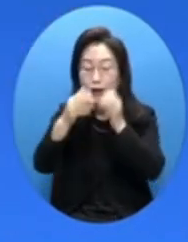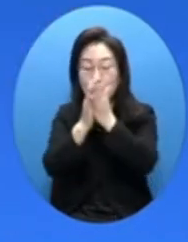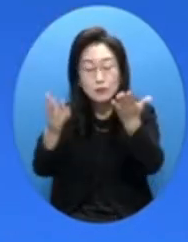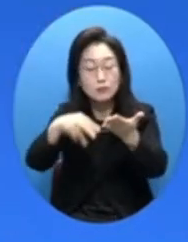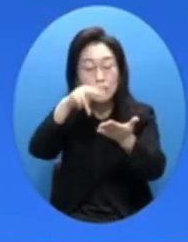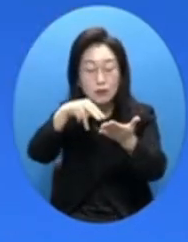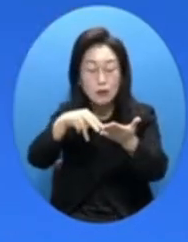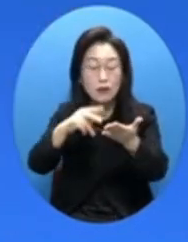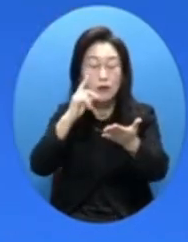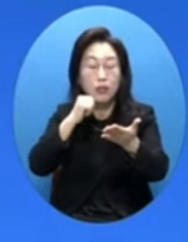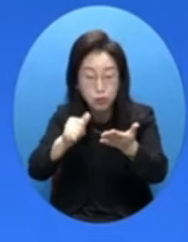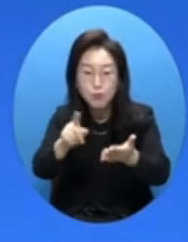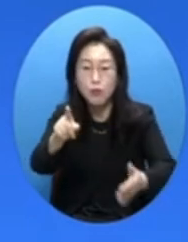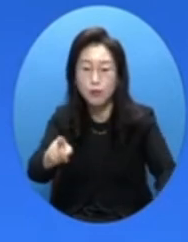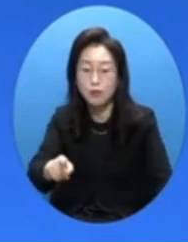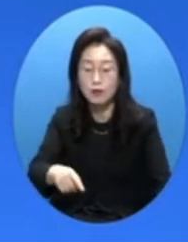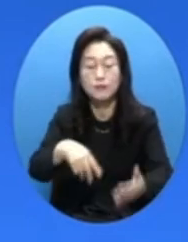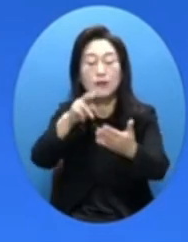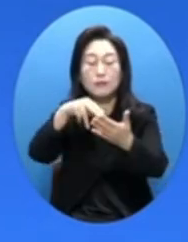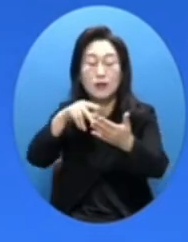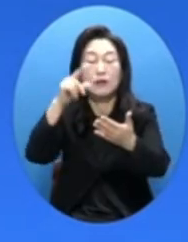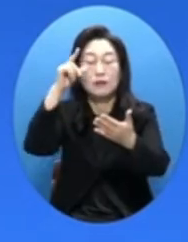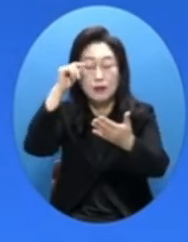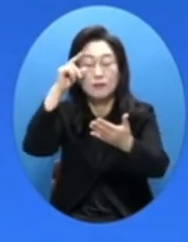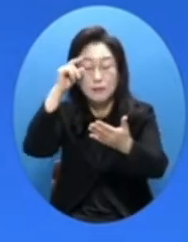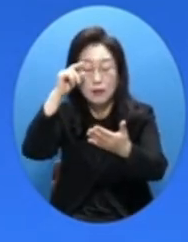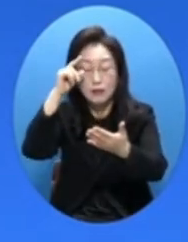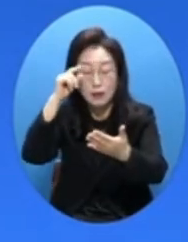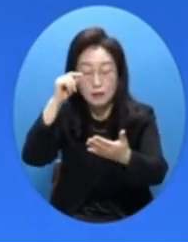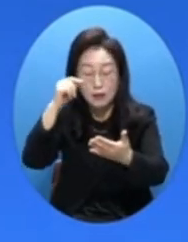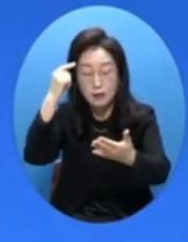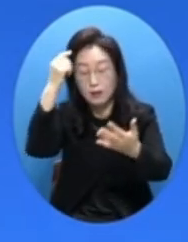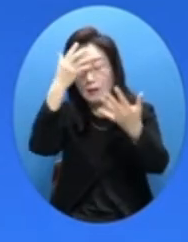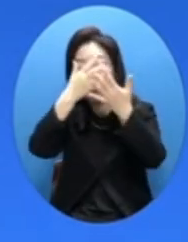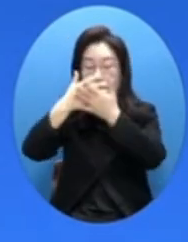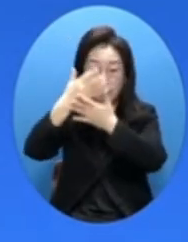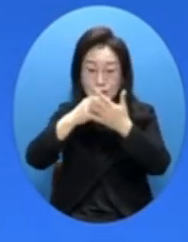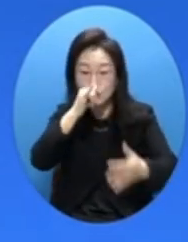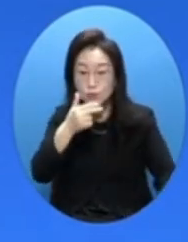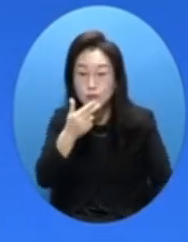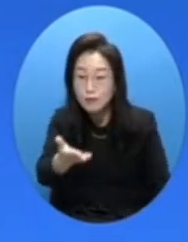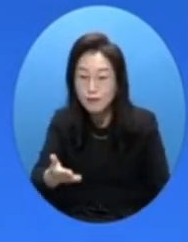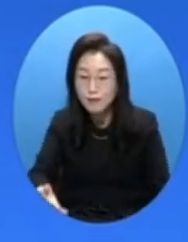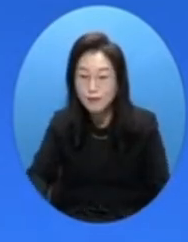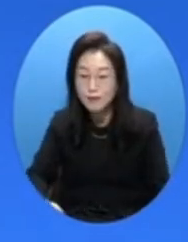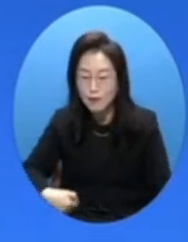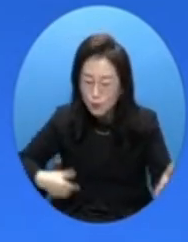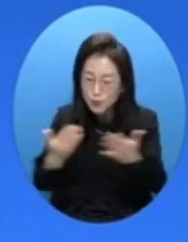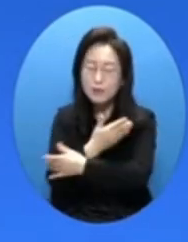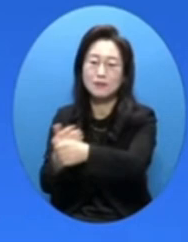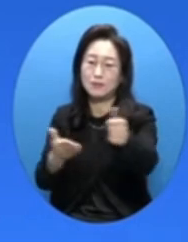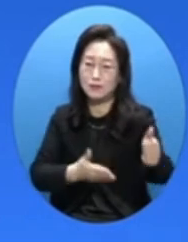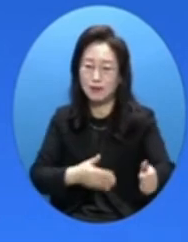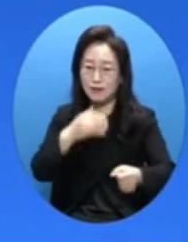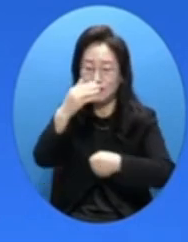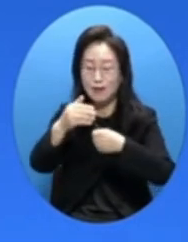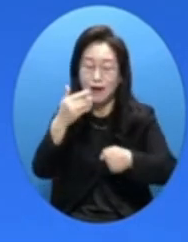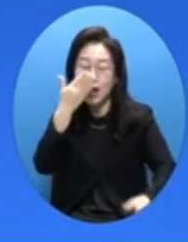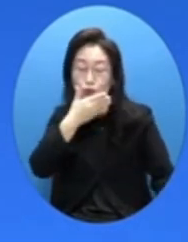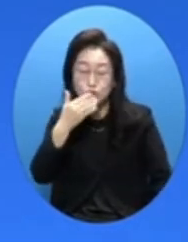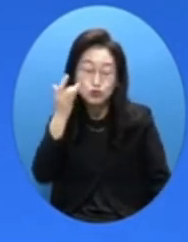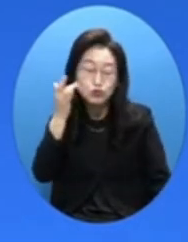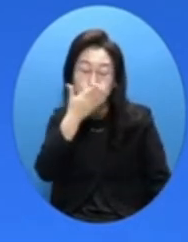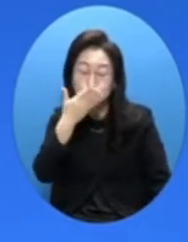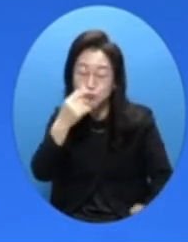않습니까? 말씀을 한 장 읽기만 하면 눈이 깜빡깜빡해지고 정신이 희미해지지 않습니까? 여러분 회개해야 됩니다. 꿀과 송이보다 더 달아야